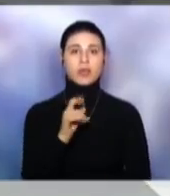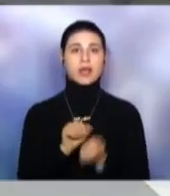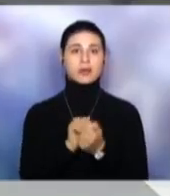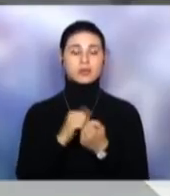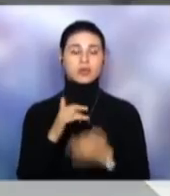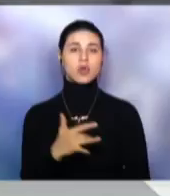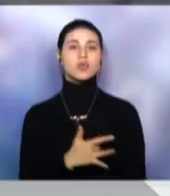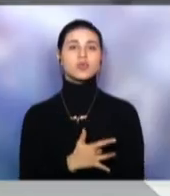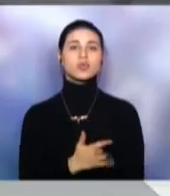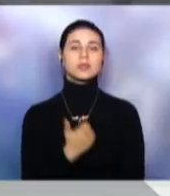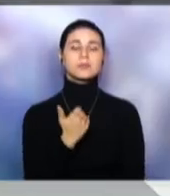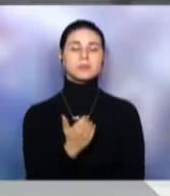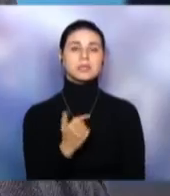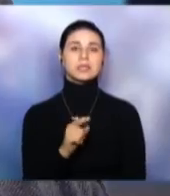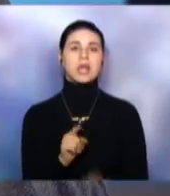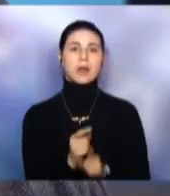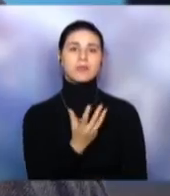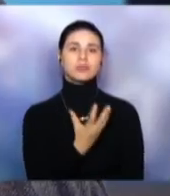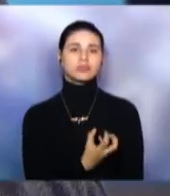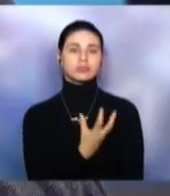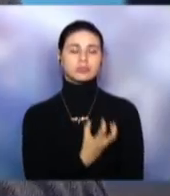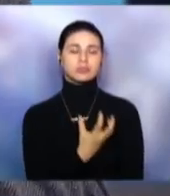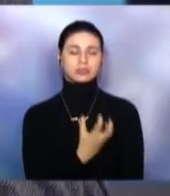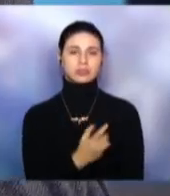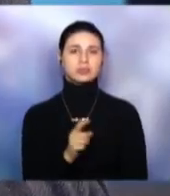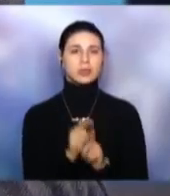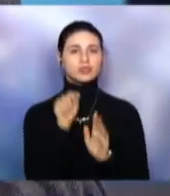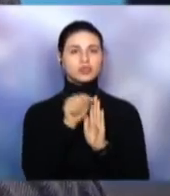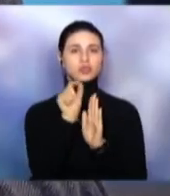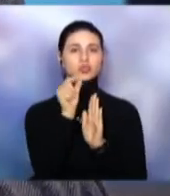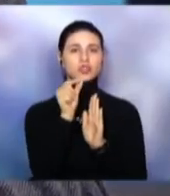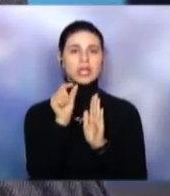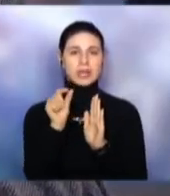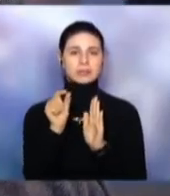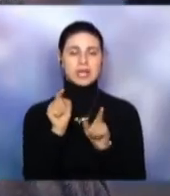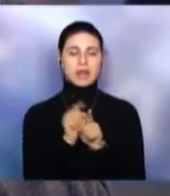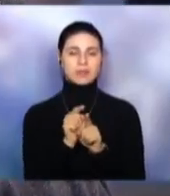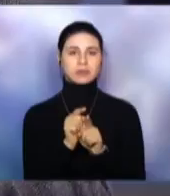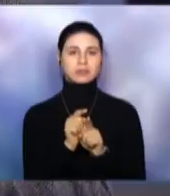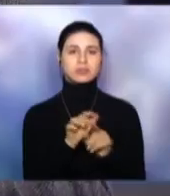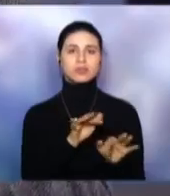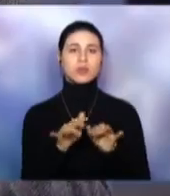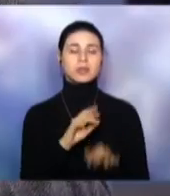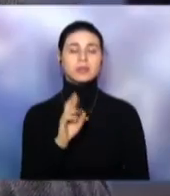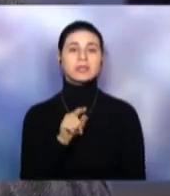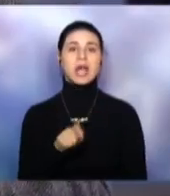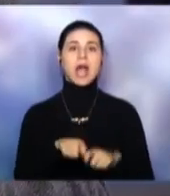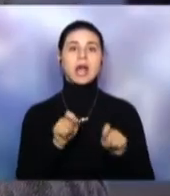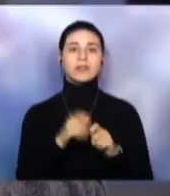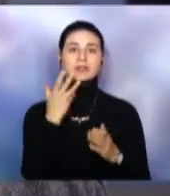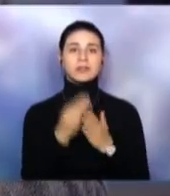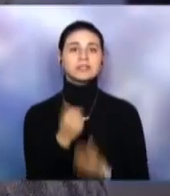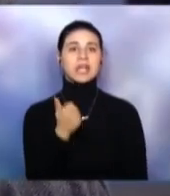კუნთის გულის უჯრედებზე, მოდით ასე ვთქვათ, გამტარ სისტემაზე და არღვევს მათ